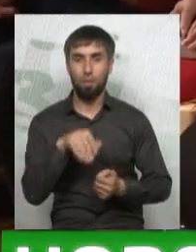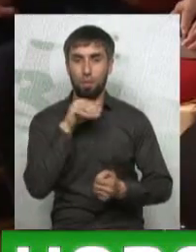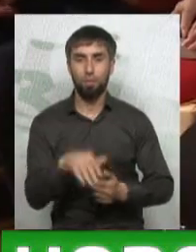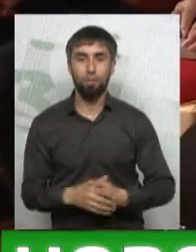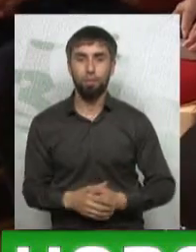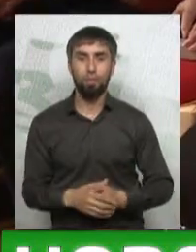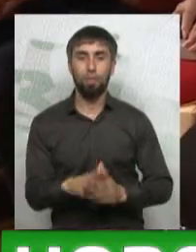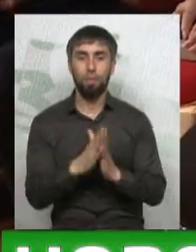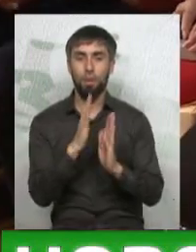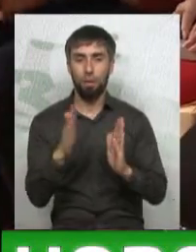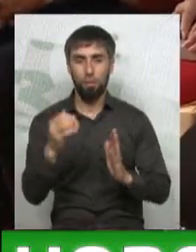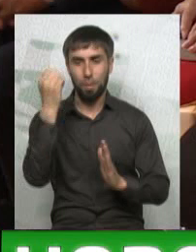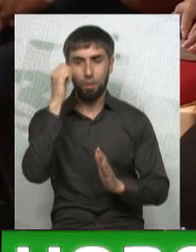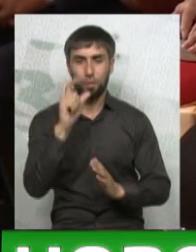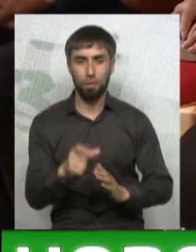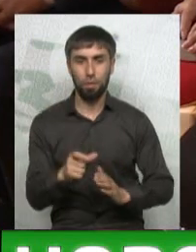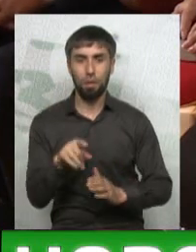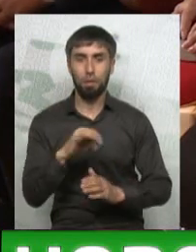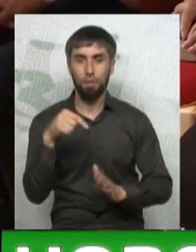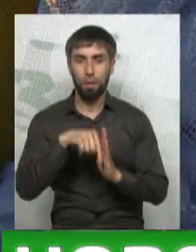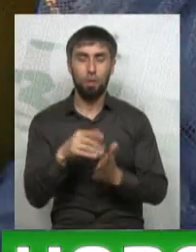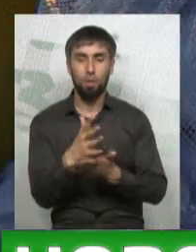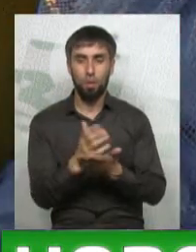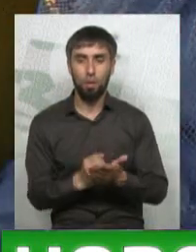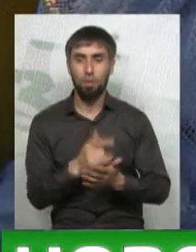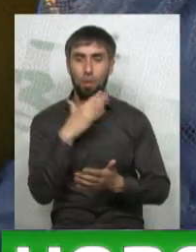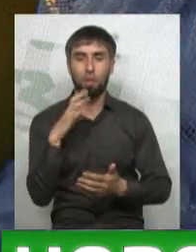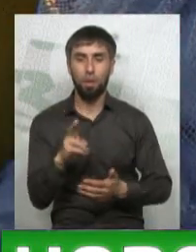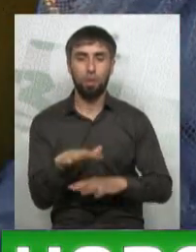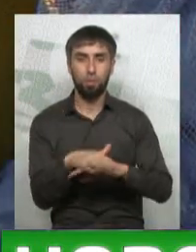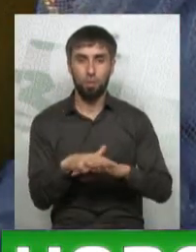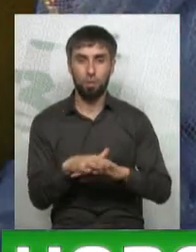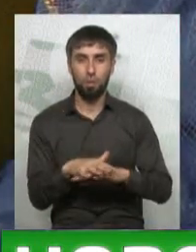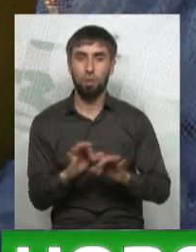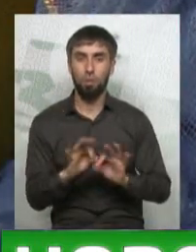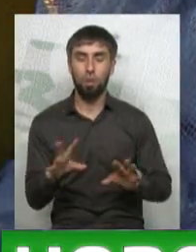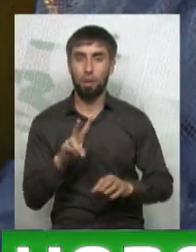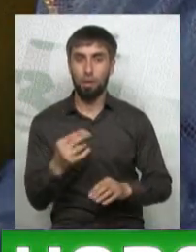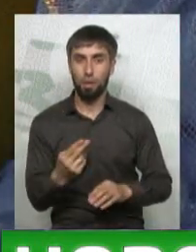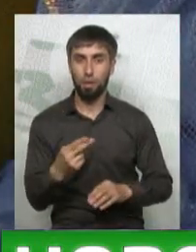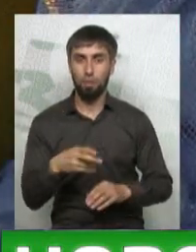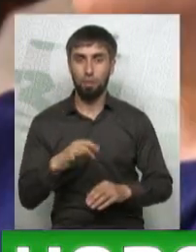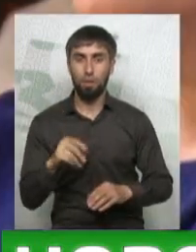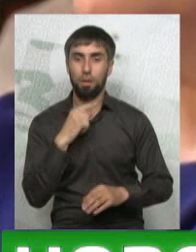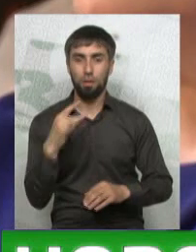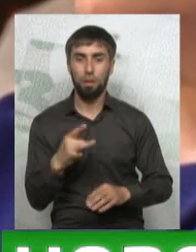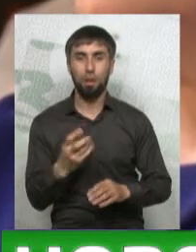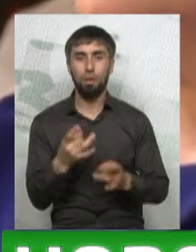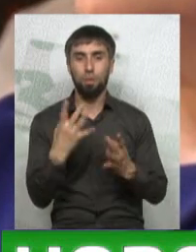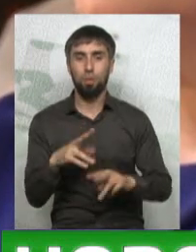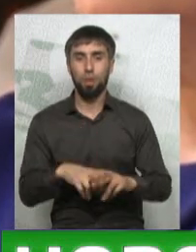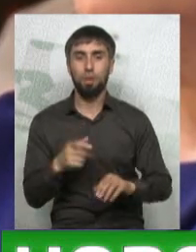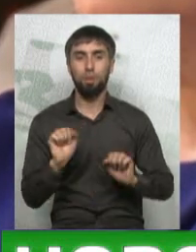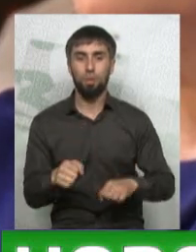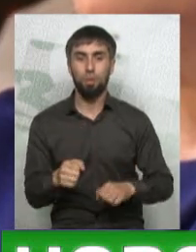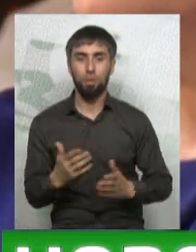профессии. Библиотека – память человечества. В ней хранятся знания многих веков и народов. Впрочем, Национальная библиотека Ингушетии не просто место, где